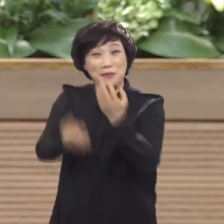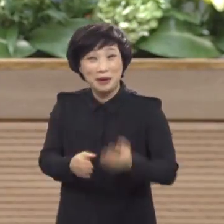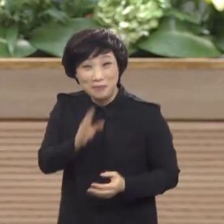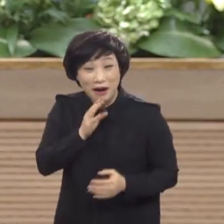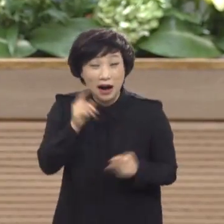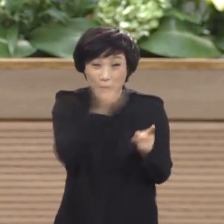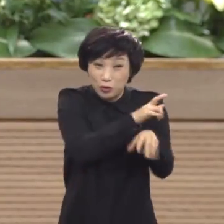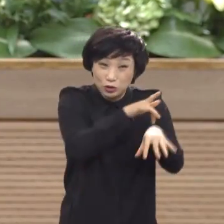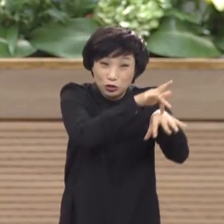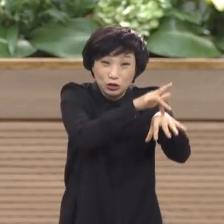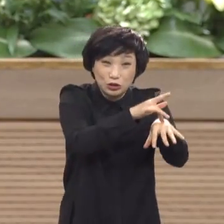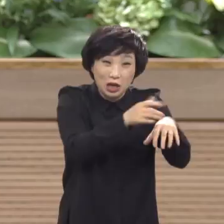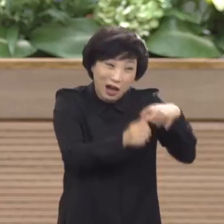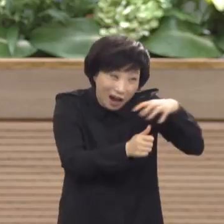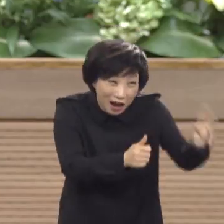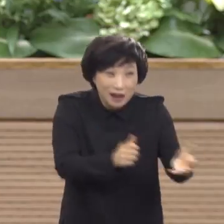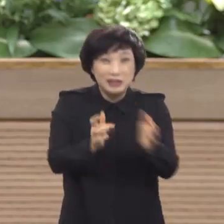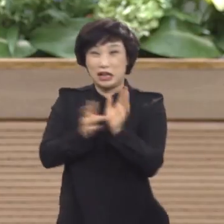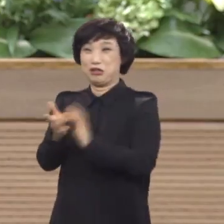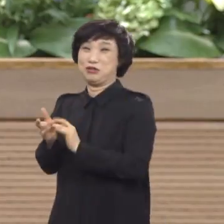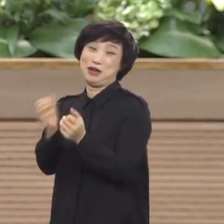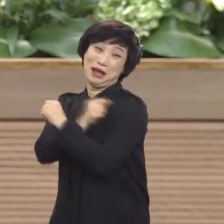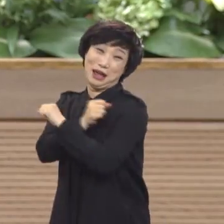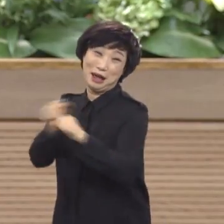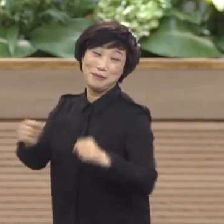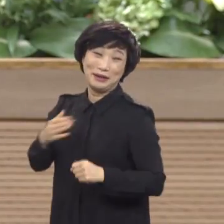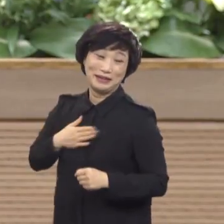마귀 사단 귀신에서 예수로